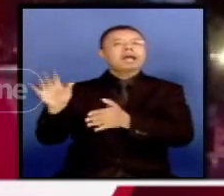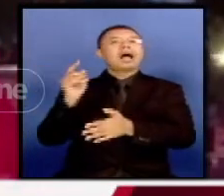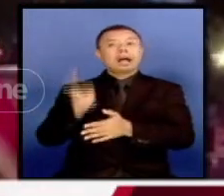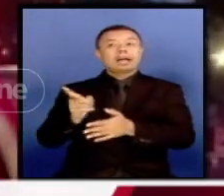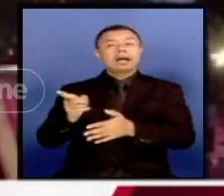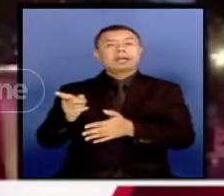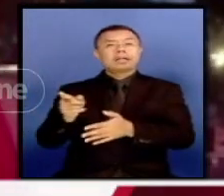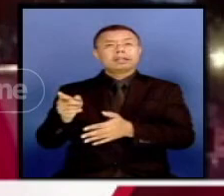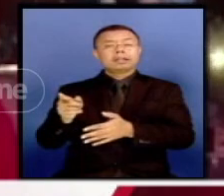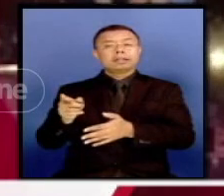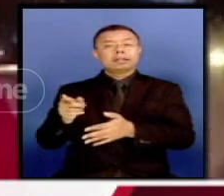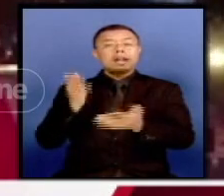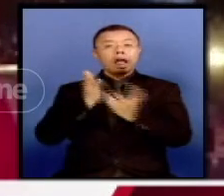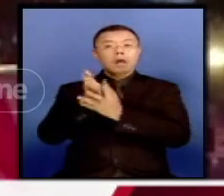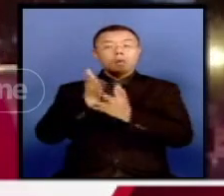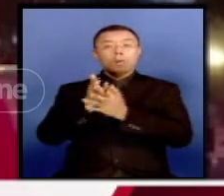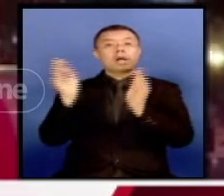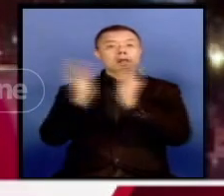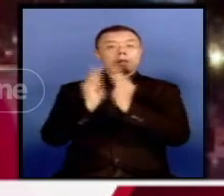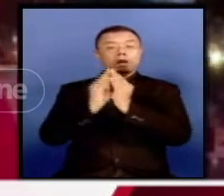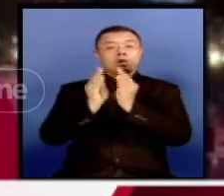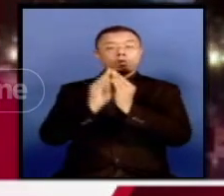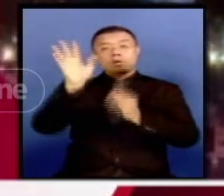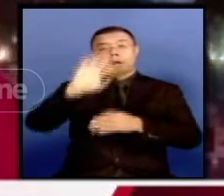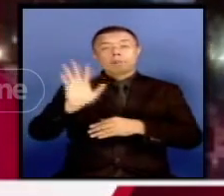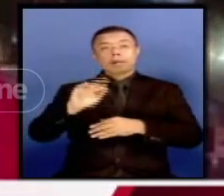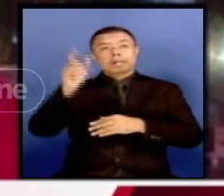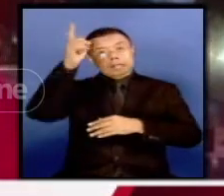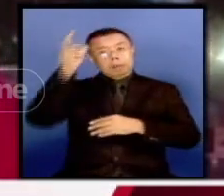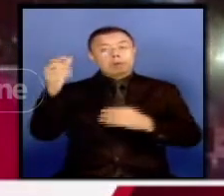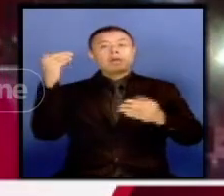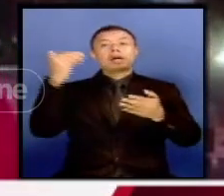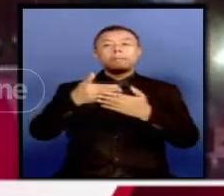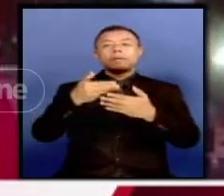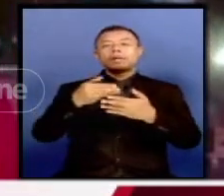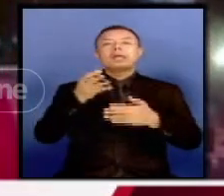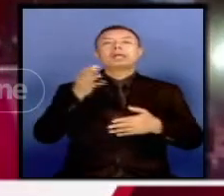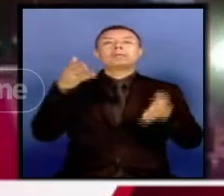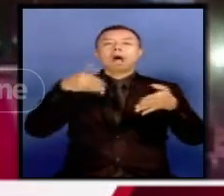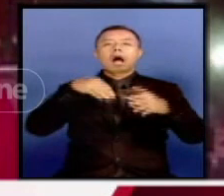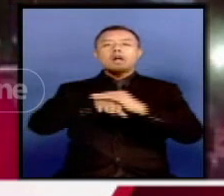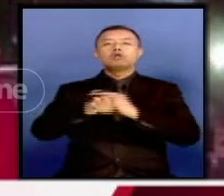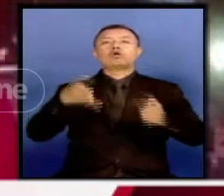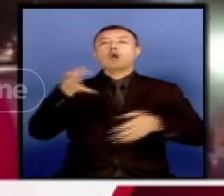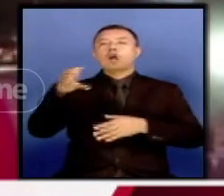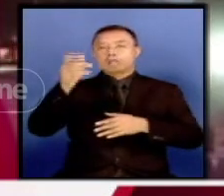di melalui Indramayu, Kabupaten Cirebon hingga ke jalur Kota Cirebon. Yang